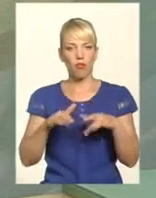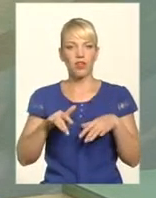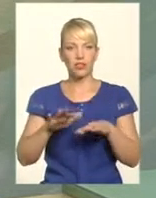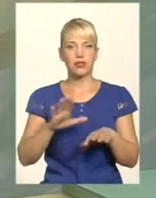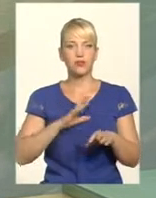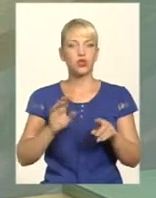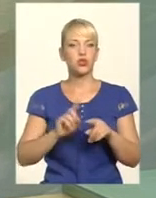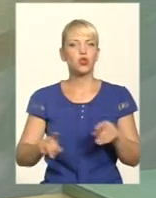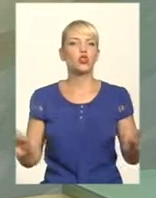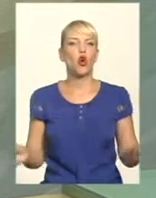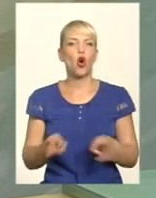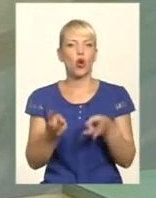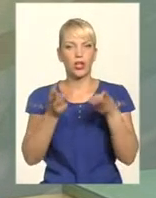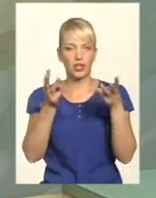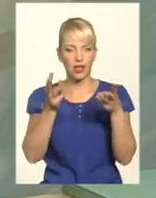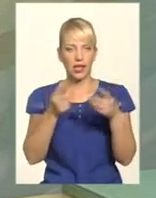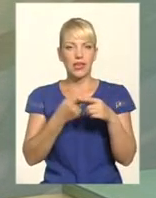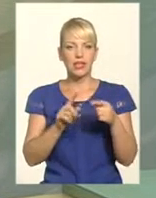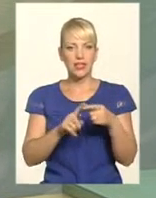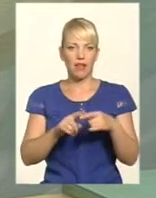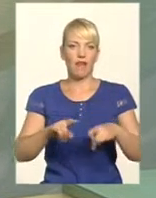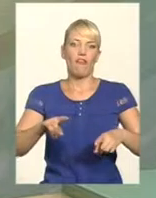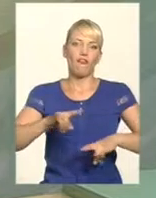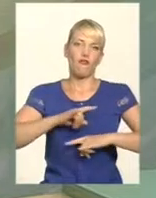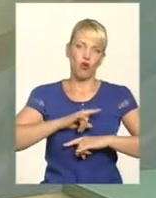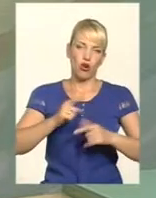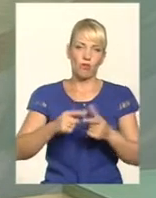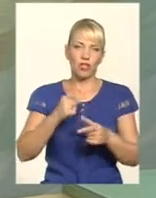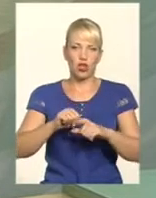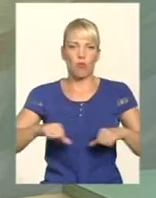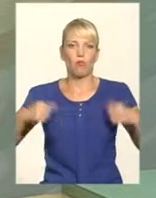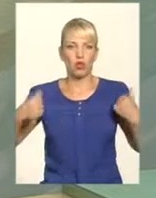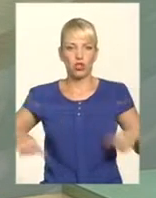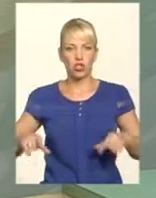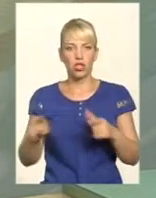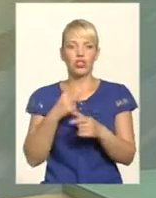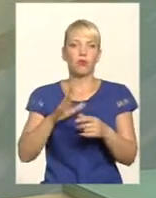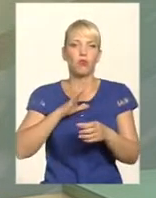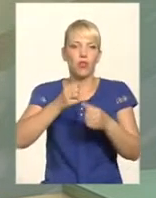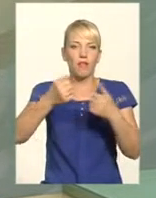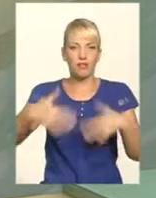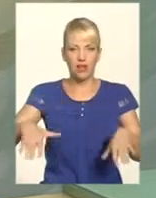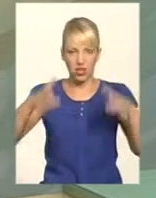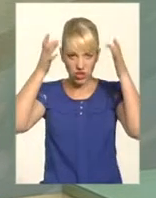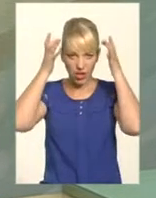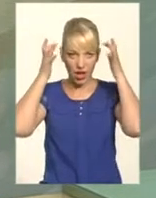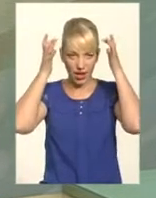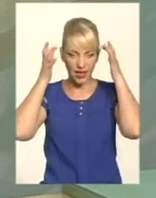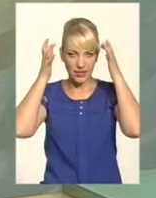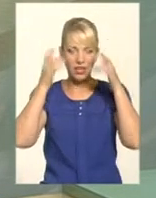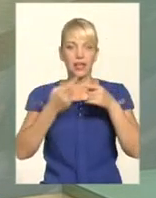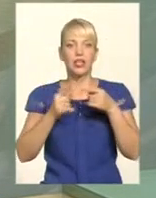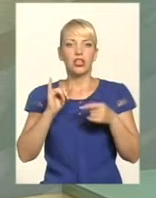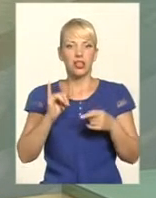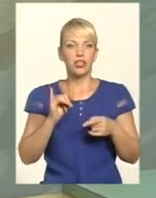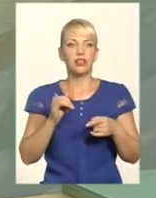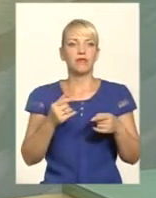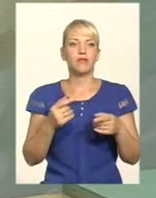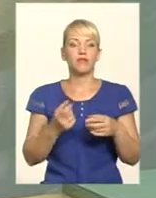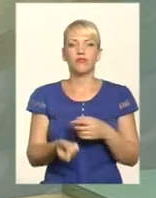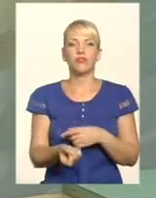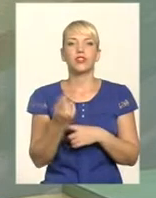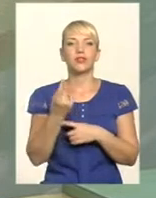форма, згорів бронежилет чи втрачена була каска під час бойового завдання, і тут виникають питання, такі